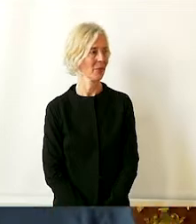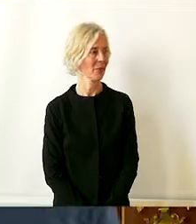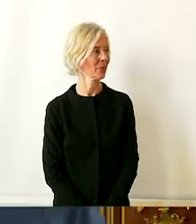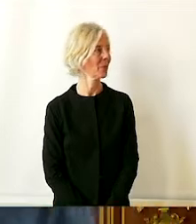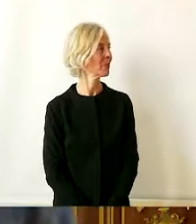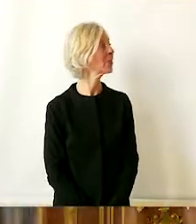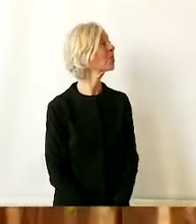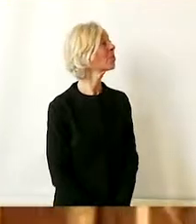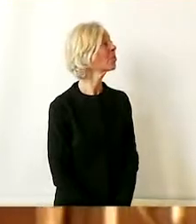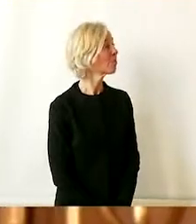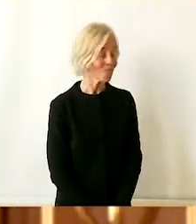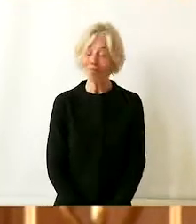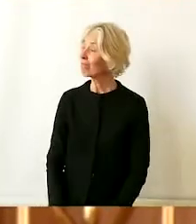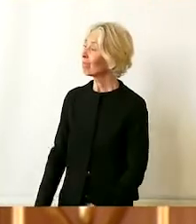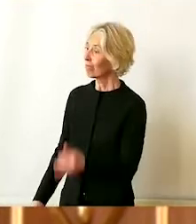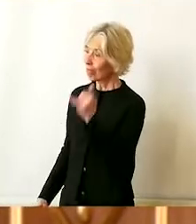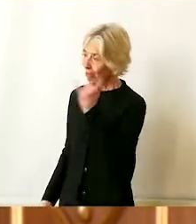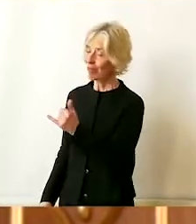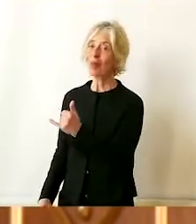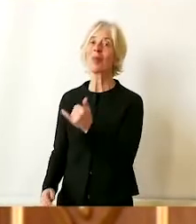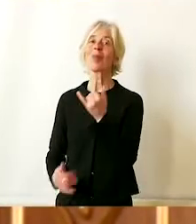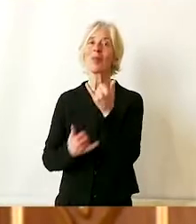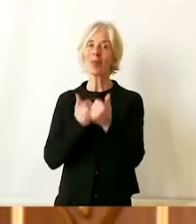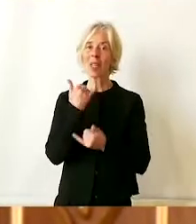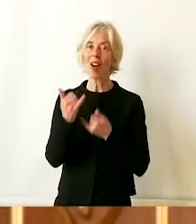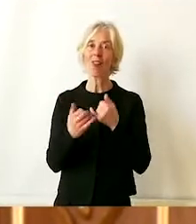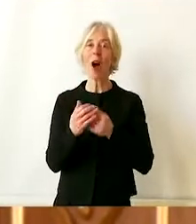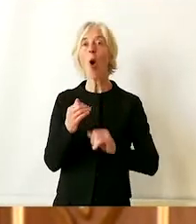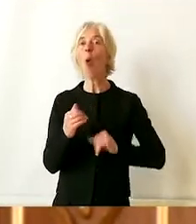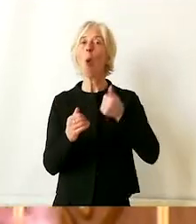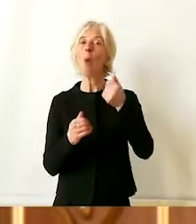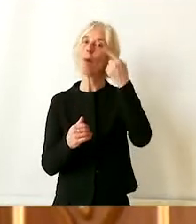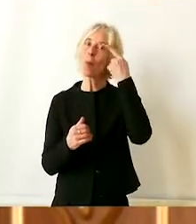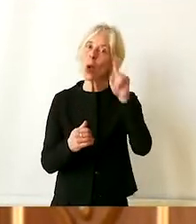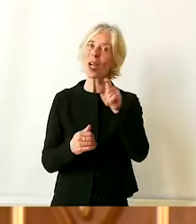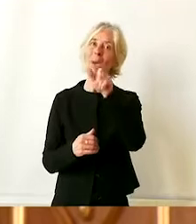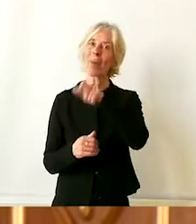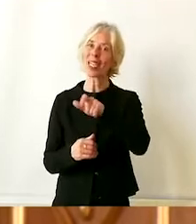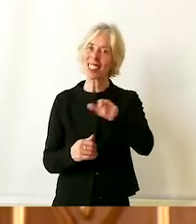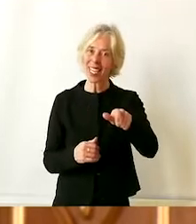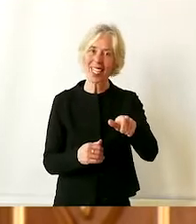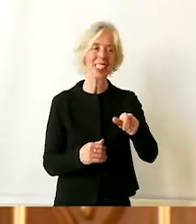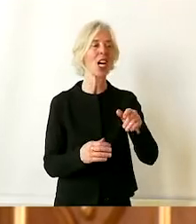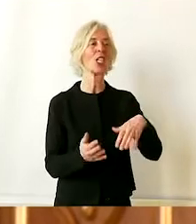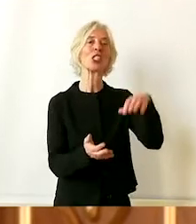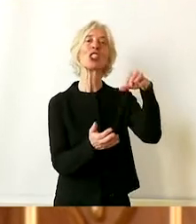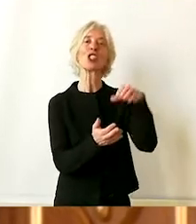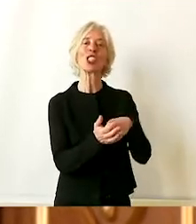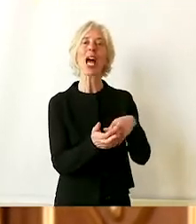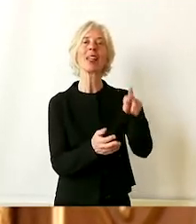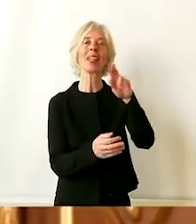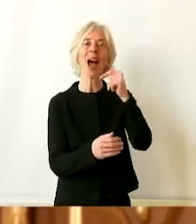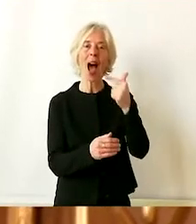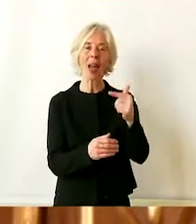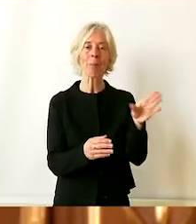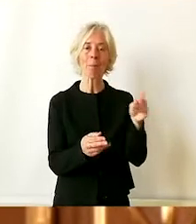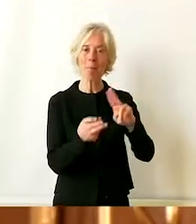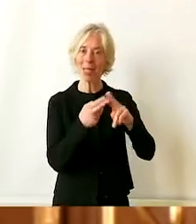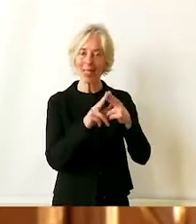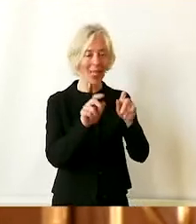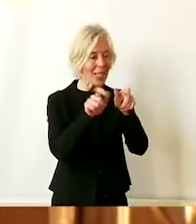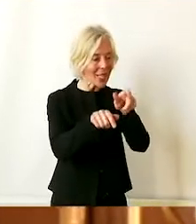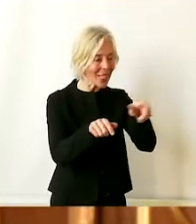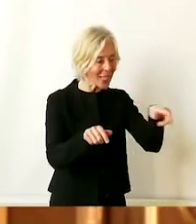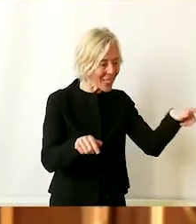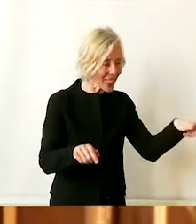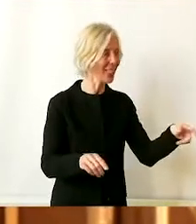Ja, sehr geehrte Frau Oberbürgermeisterin, liebe Damen und Herren des Augsburger Stadtrats, lieber Rainer Erben, natürlich aber vor allem und